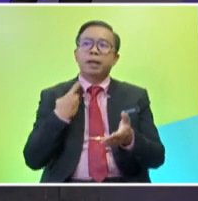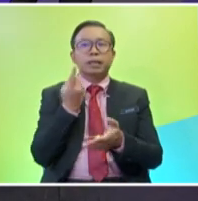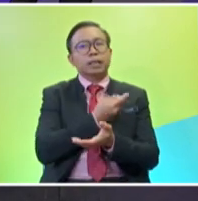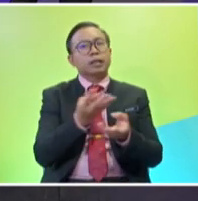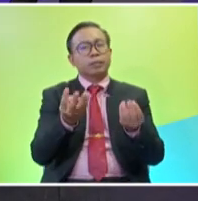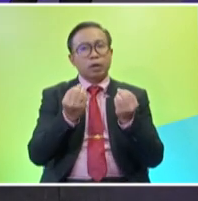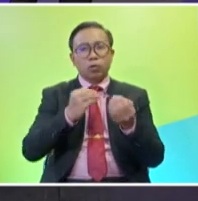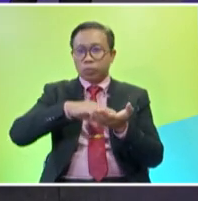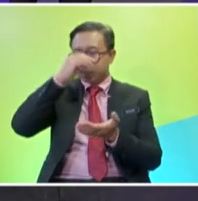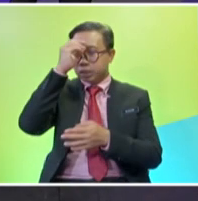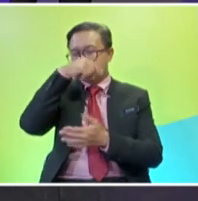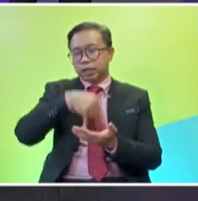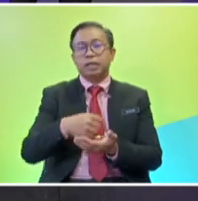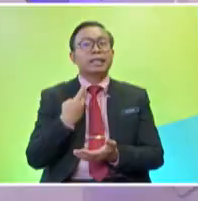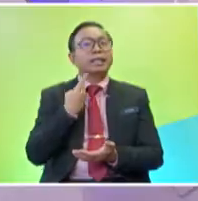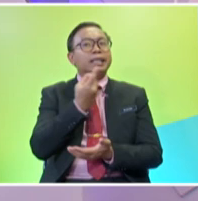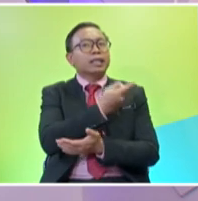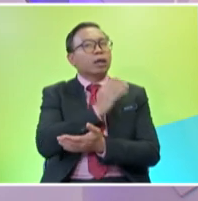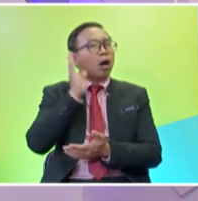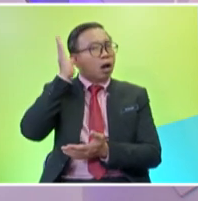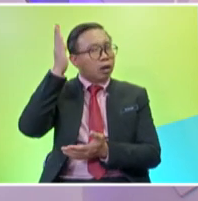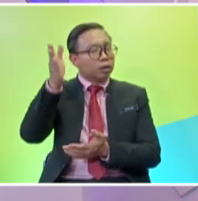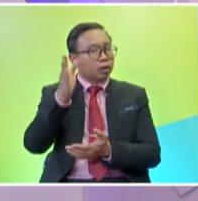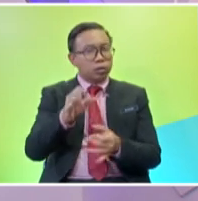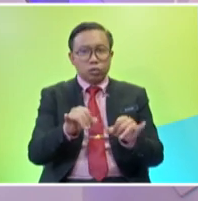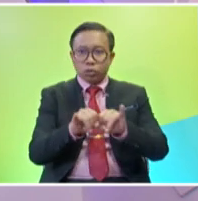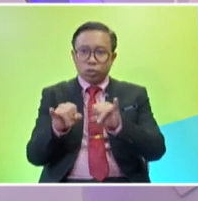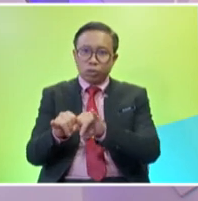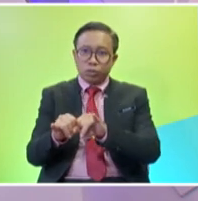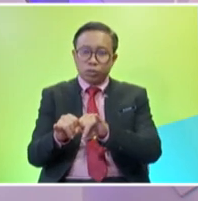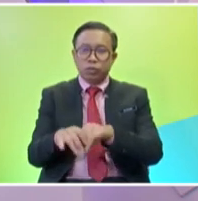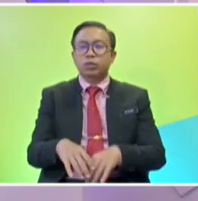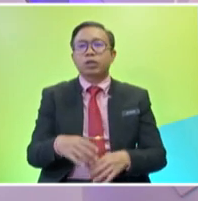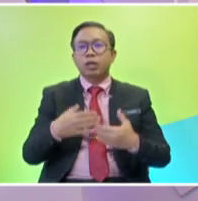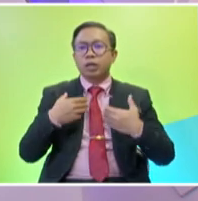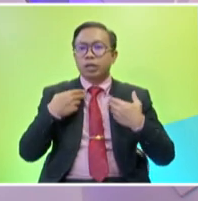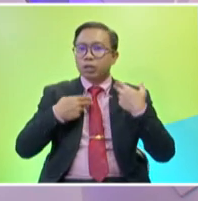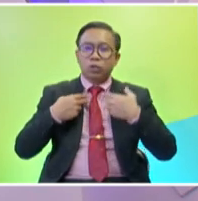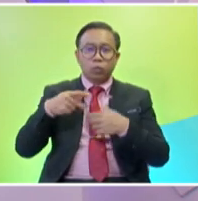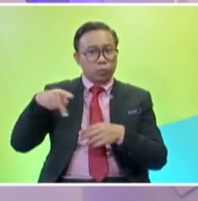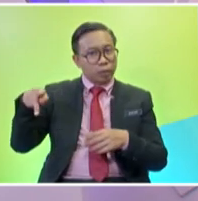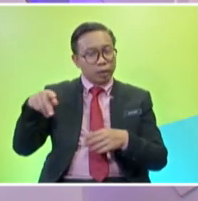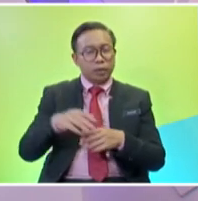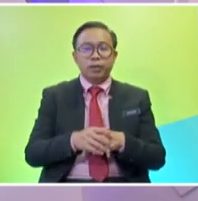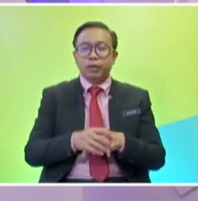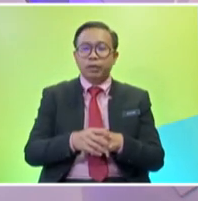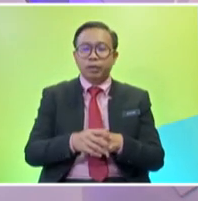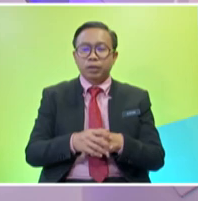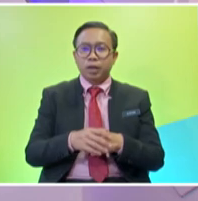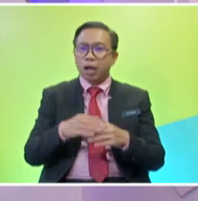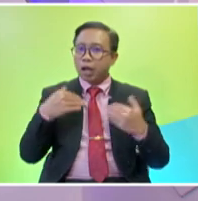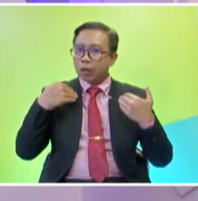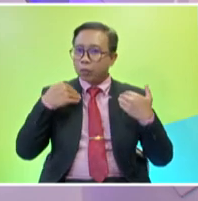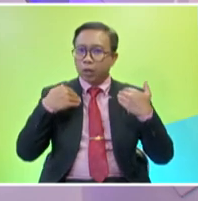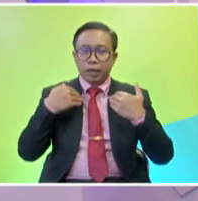oke Hari ini kita akan belajar berbagai jenis kehidupan liar atau tumbuh-tumbuhan 9 jadi yang ada di dunia Irfan sebenarnya kita bukan berdua tapi